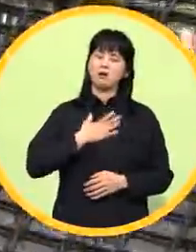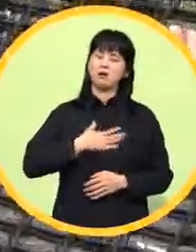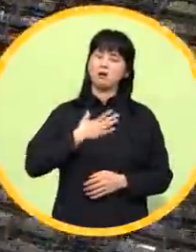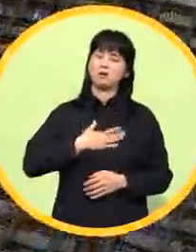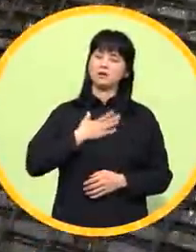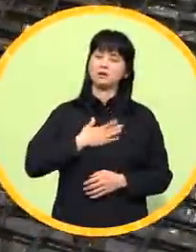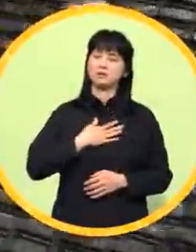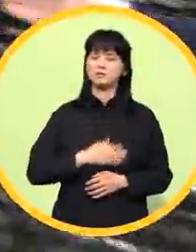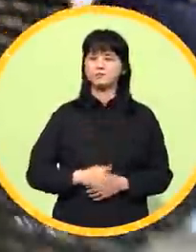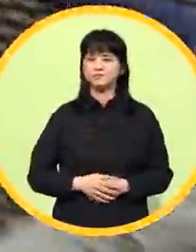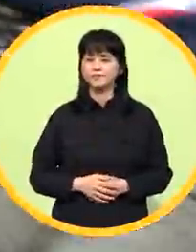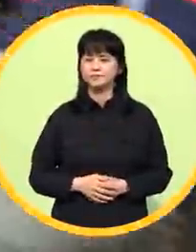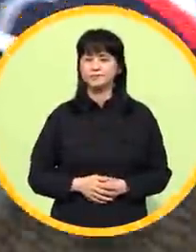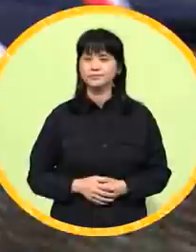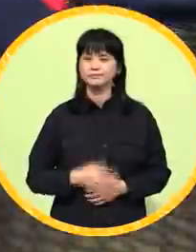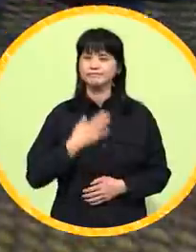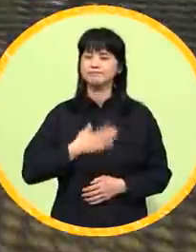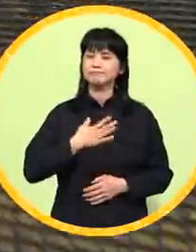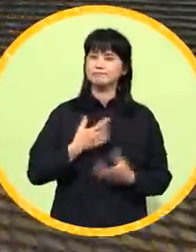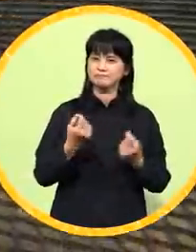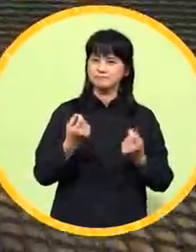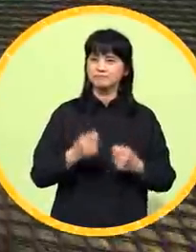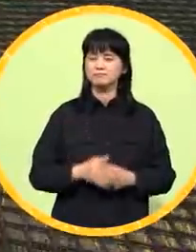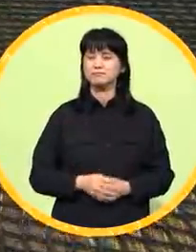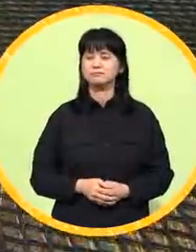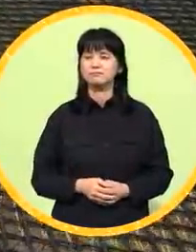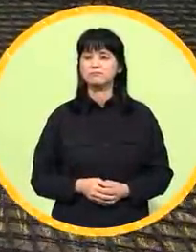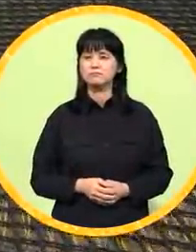あって気持ちですねえええ